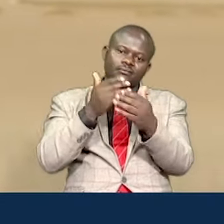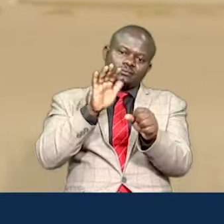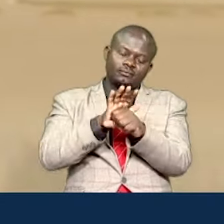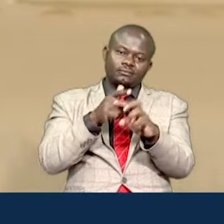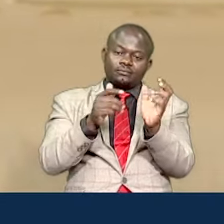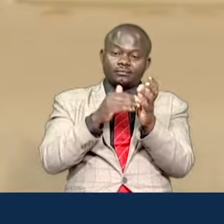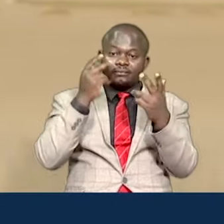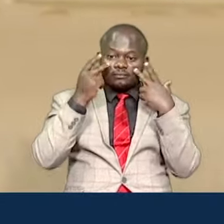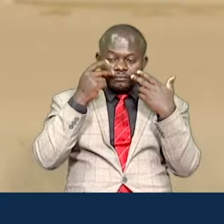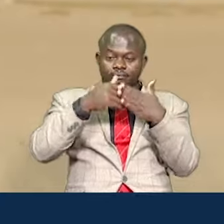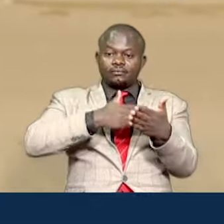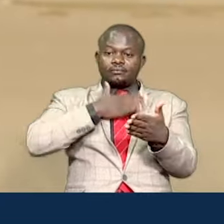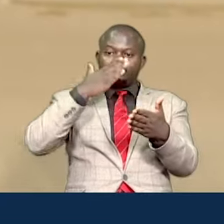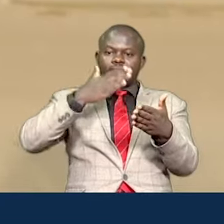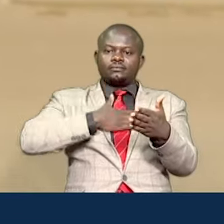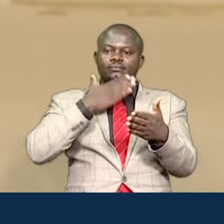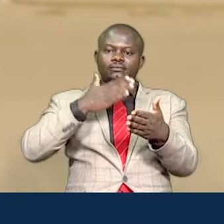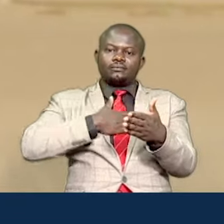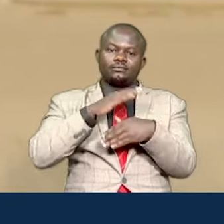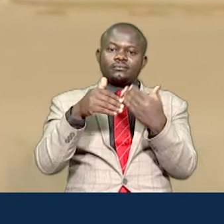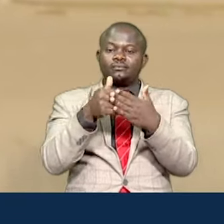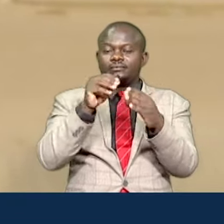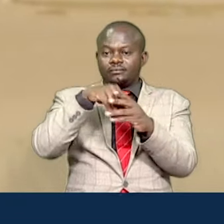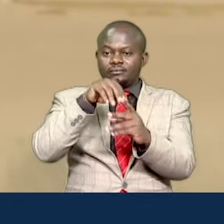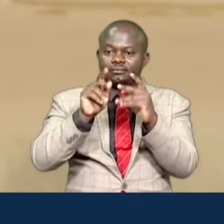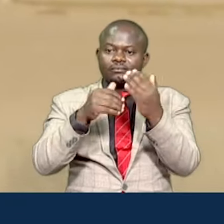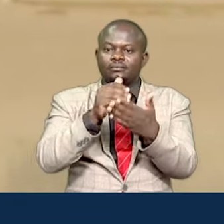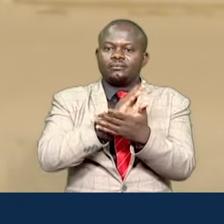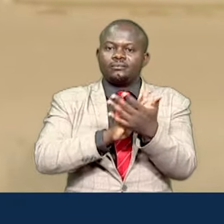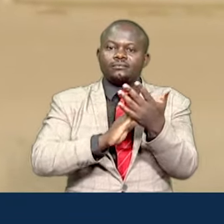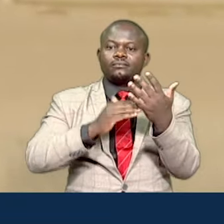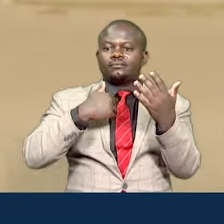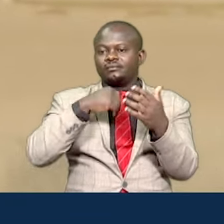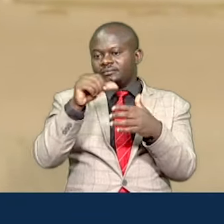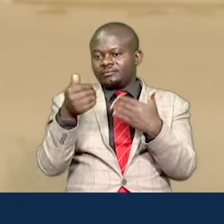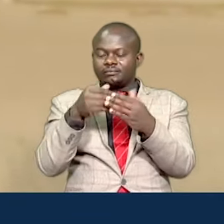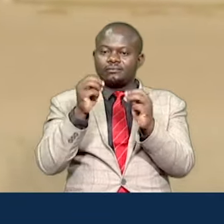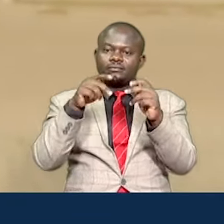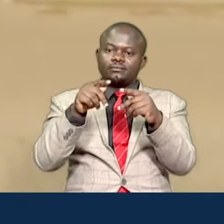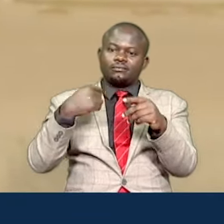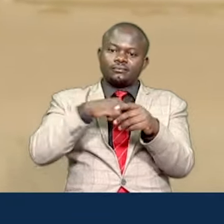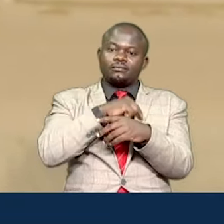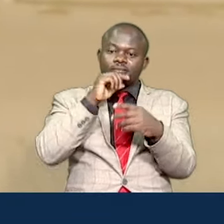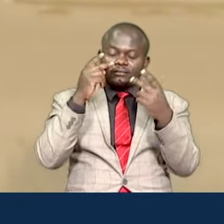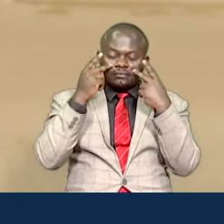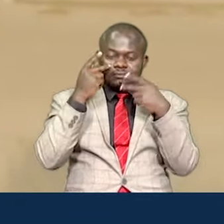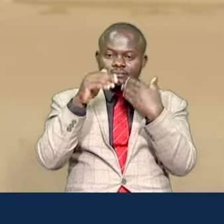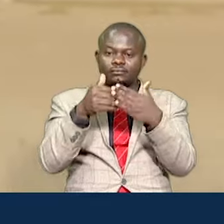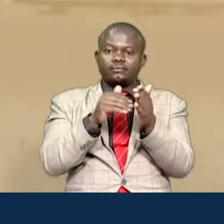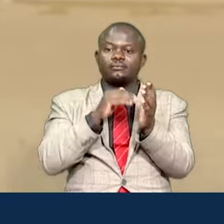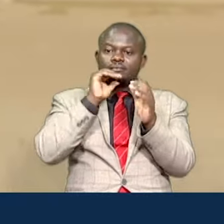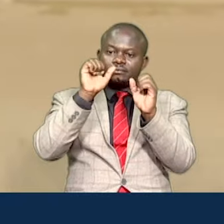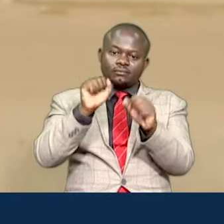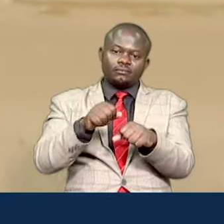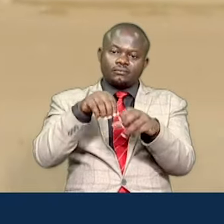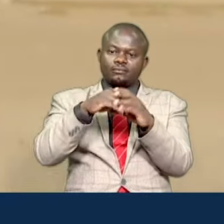ubona abantu bishimiye. Harimo rwose n'abantu bamwe bari bagize imwe ngiye bavuga ati se abadepite bacu ko tutababona, ariko mwabatari barashoboye kujya